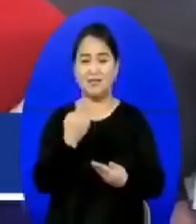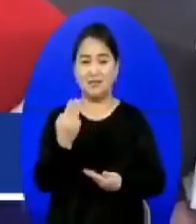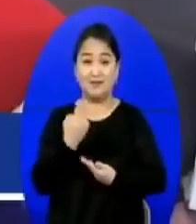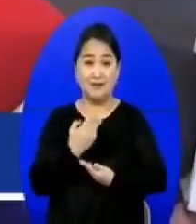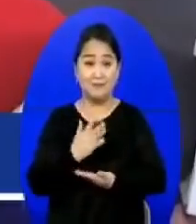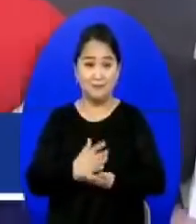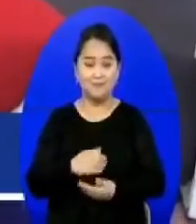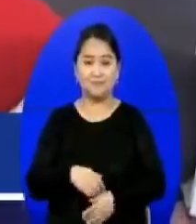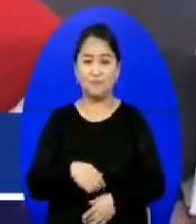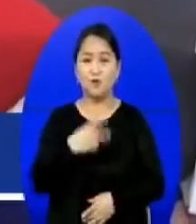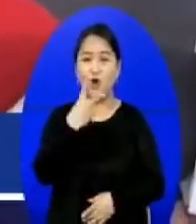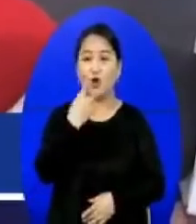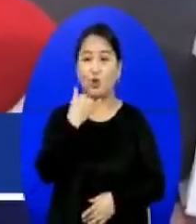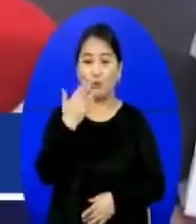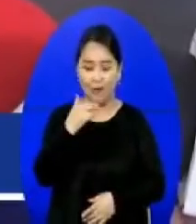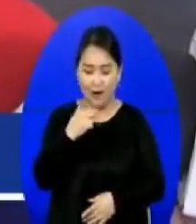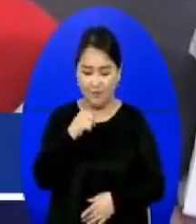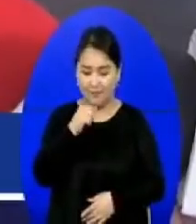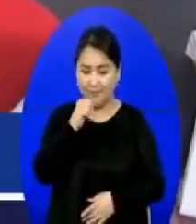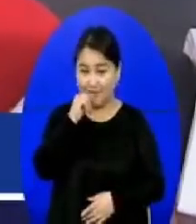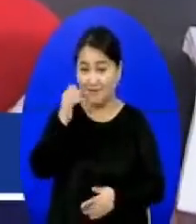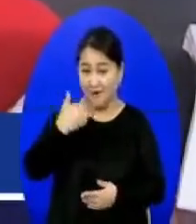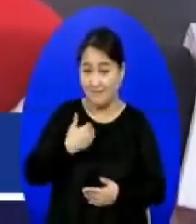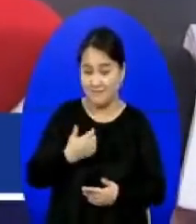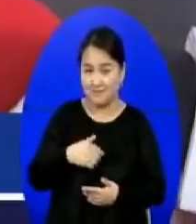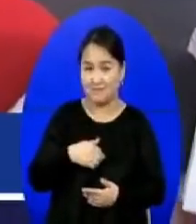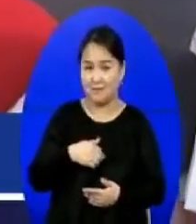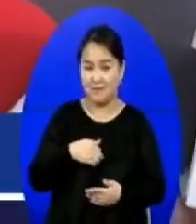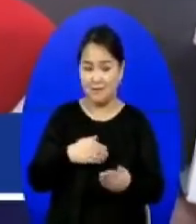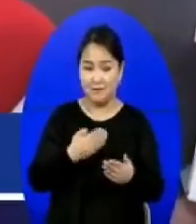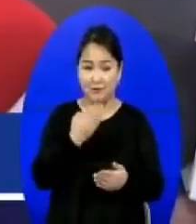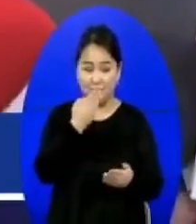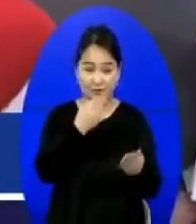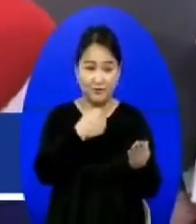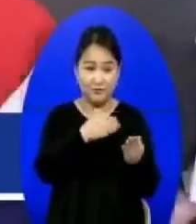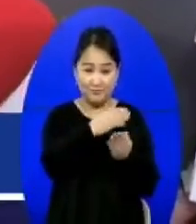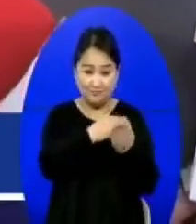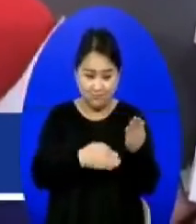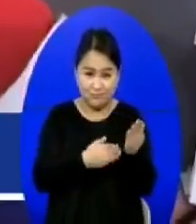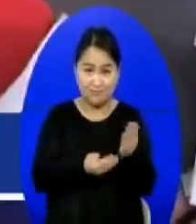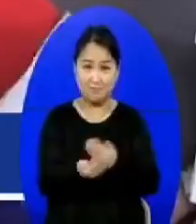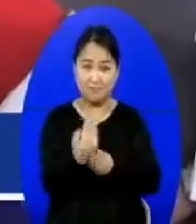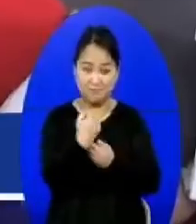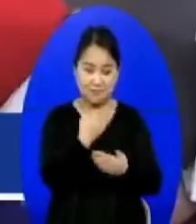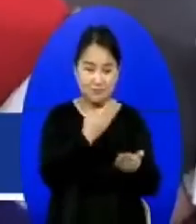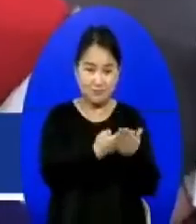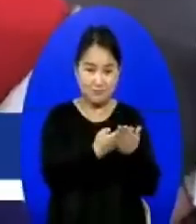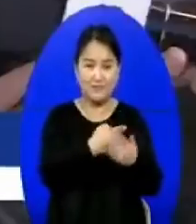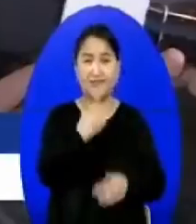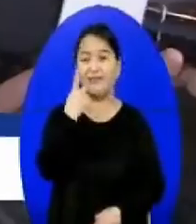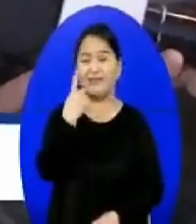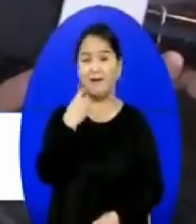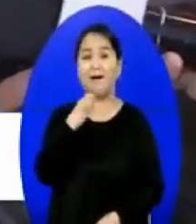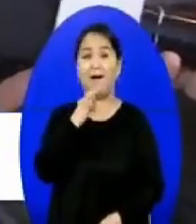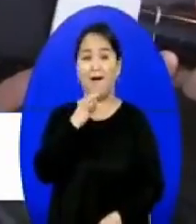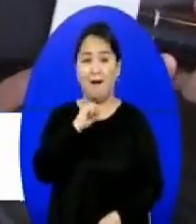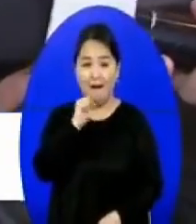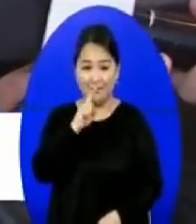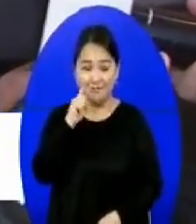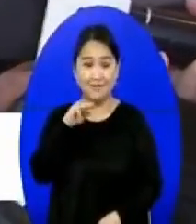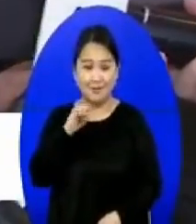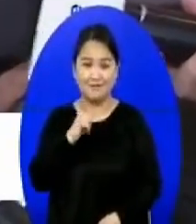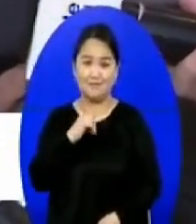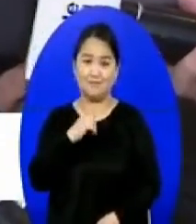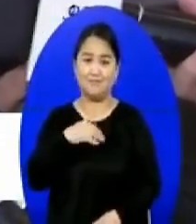мянган яваа бүртгүүлээд, толоноо бүртгүүлээд тэгээ 2 ирэх ирсэн. Тэрний маань нэг нь болохоор аддсан болсон. Мдээгүй аддсан